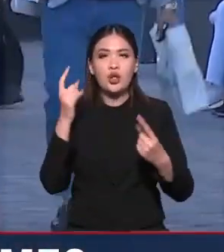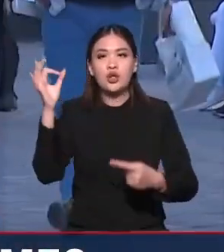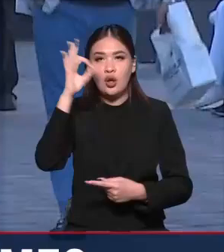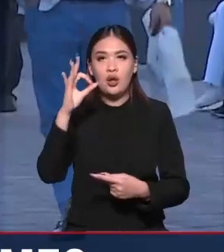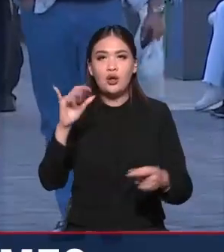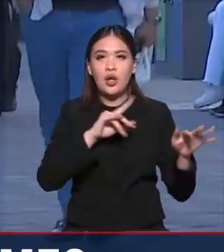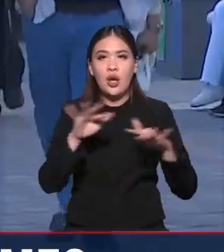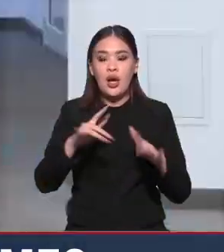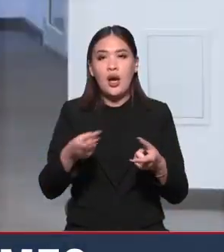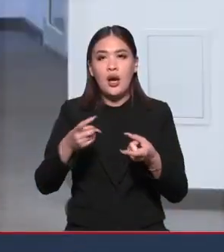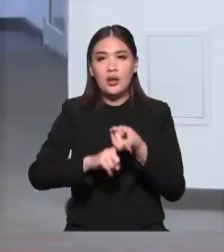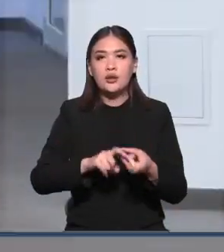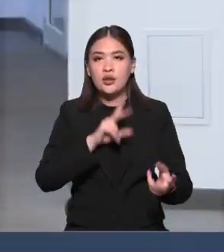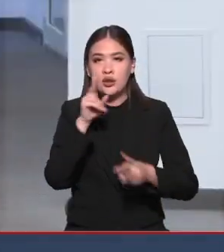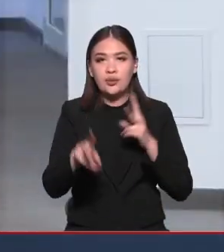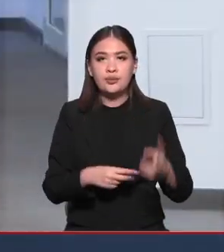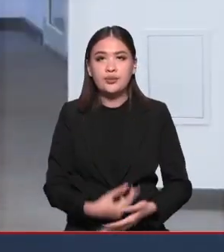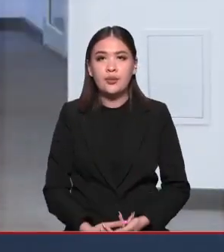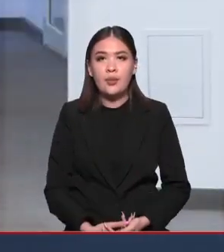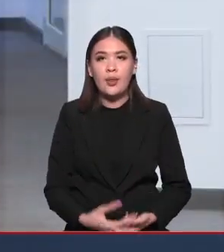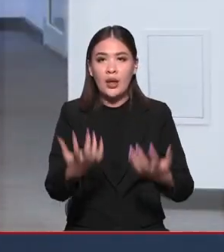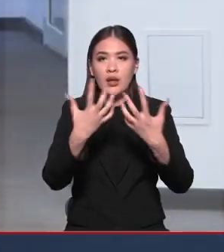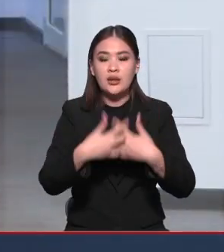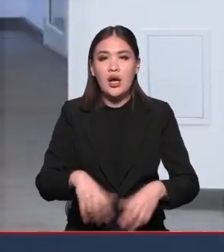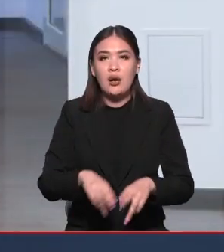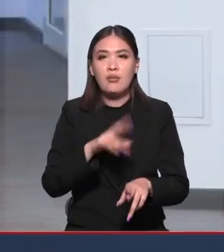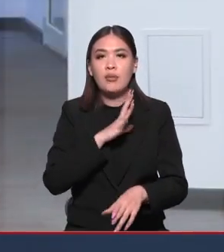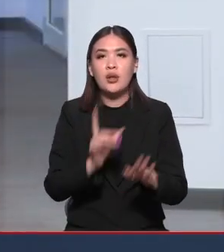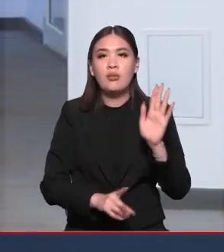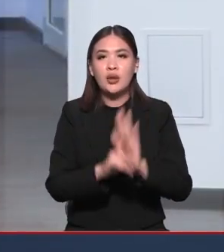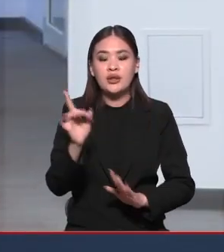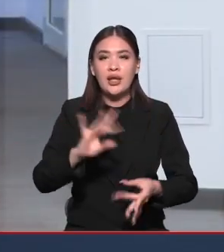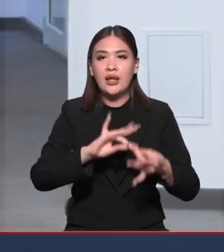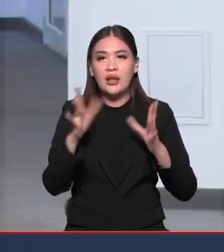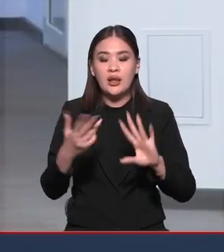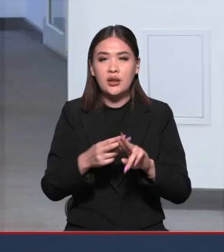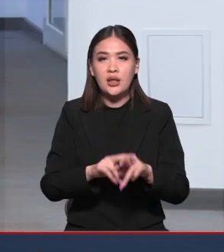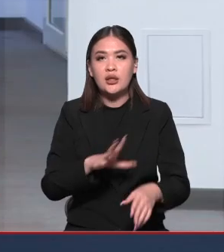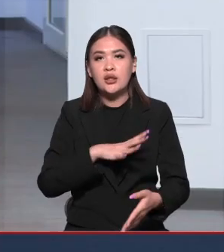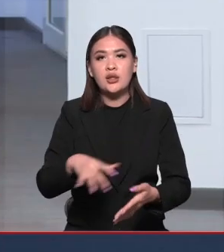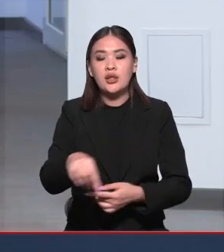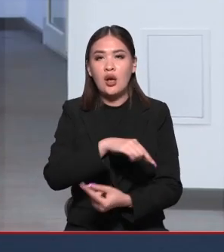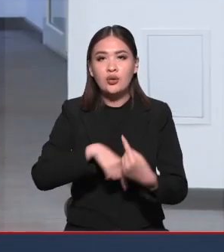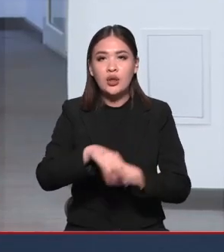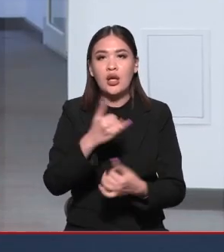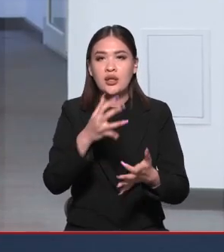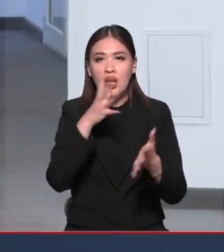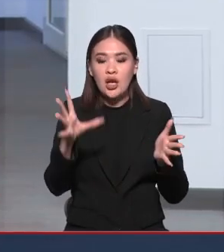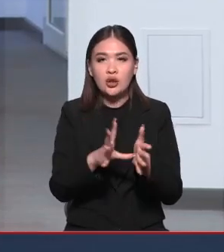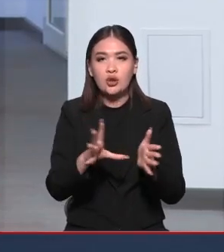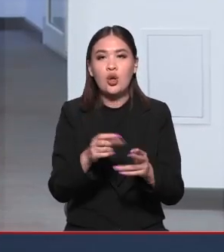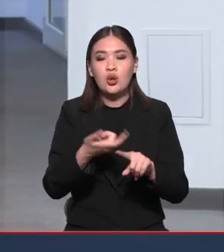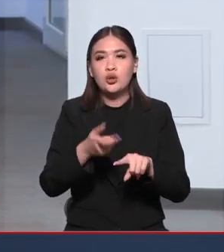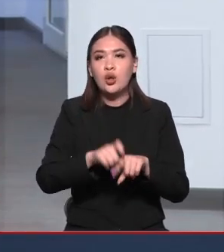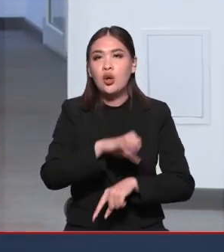қызметтеріне қатысты түседі. Сан соғып қалатындардың басым бөлігі интернет арқылы сауда жасайтындар. Қазір электронды сауданың дәуірі жүріп